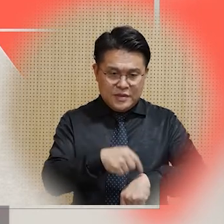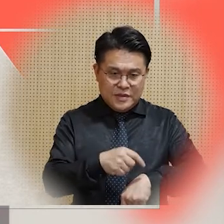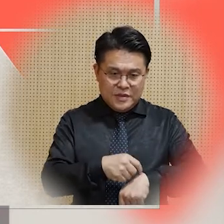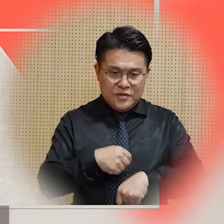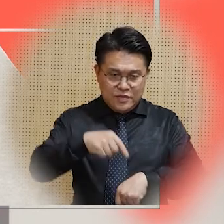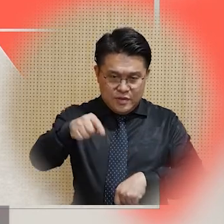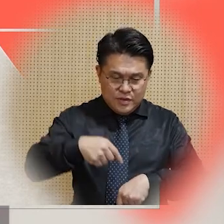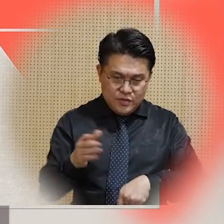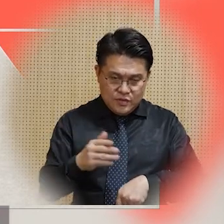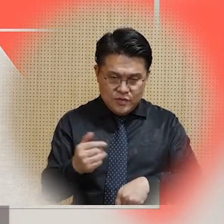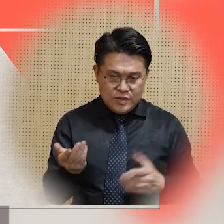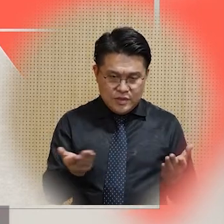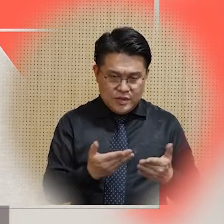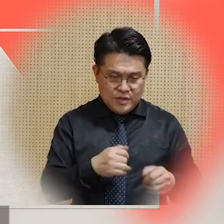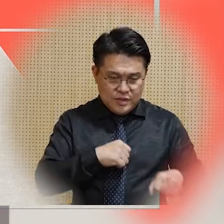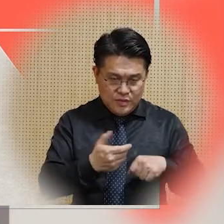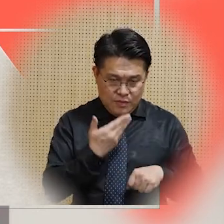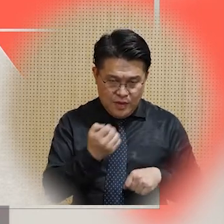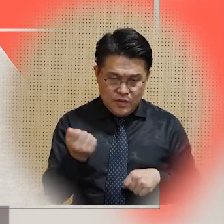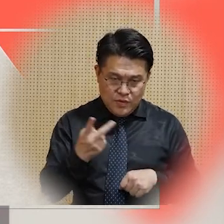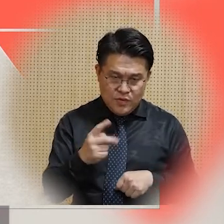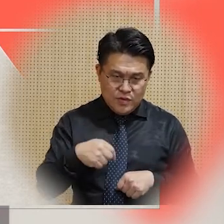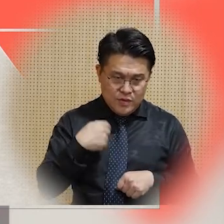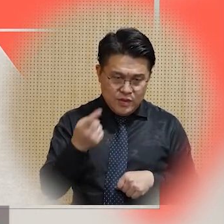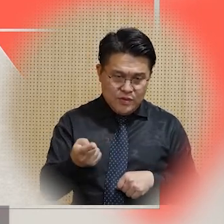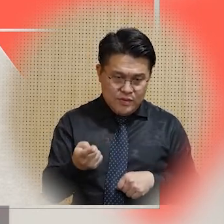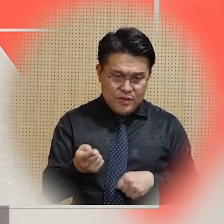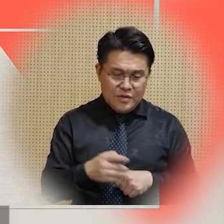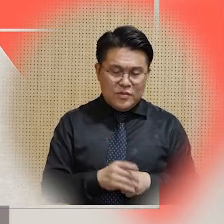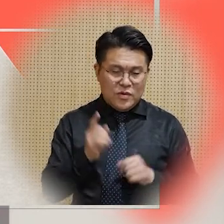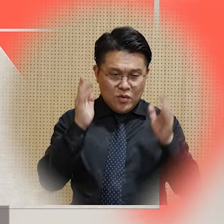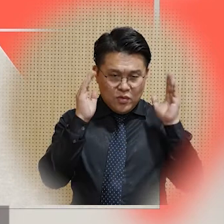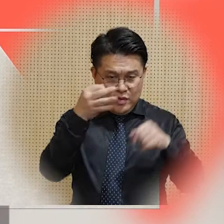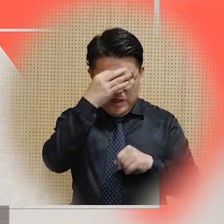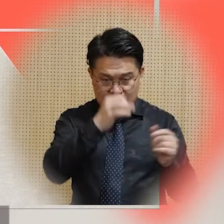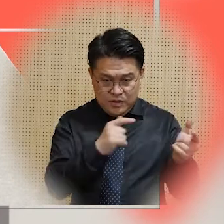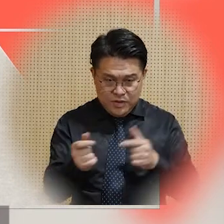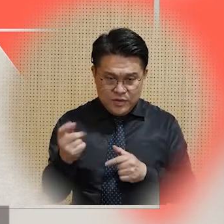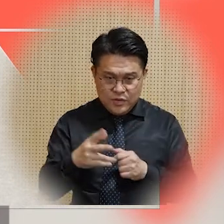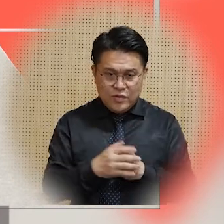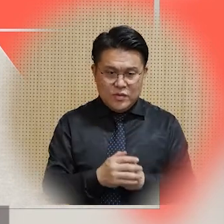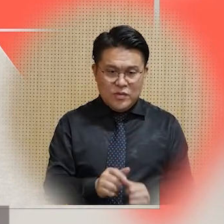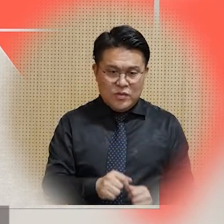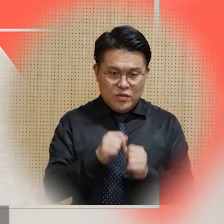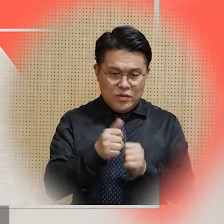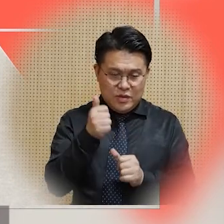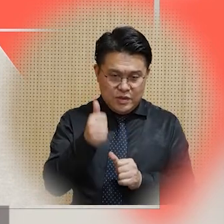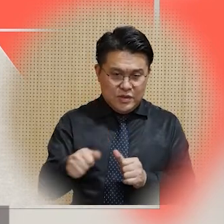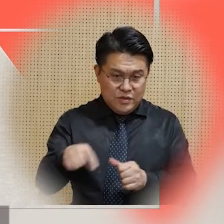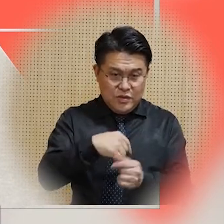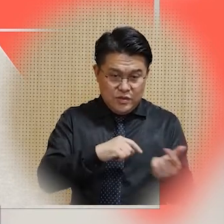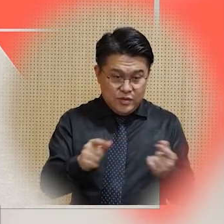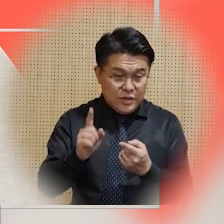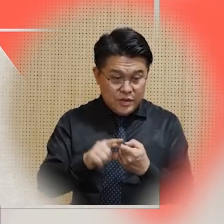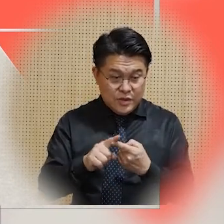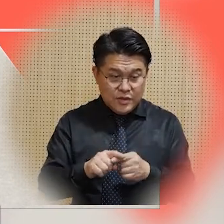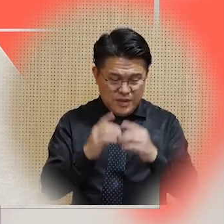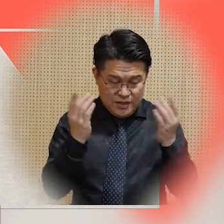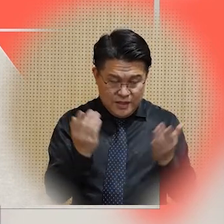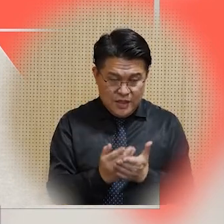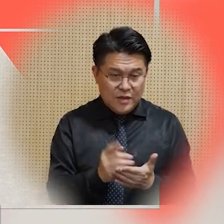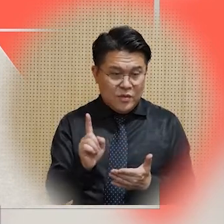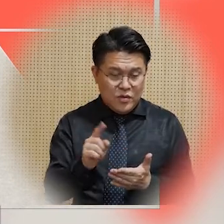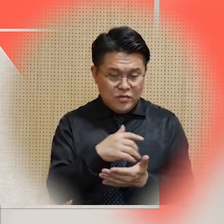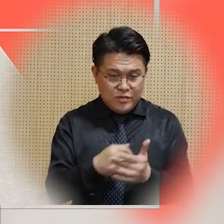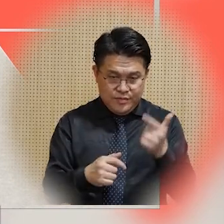시간과 이동, 작업 수행성, 그 다음에 기능적인 학업 기술, 고용주, 그 다음에 환경 해가지고